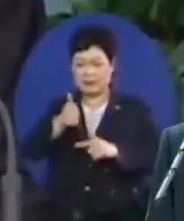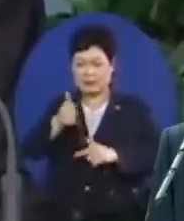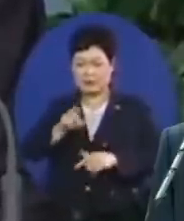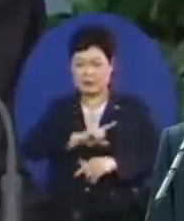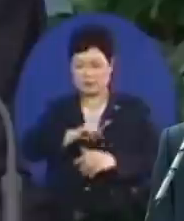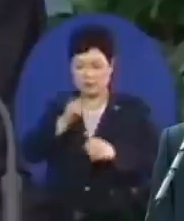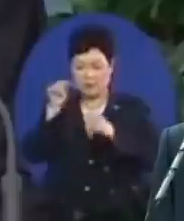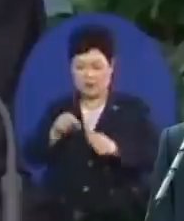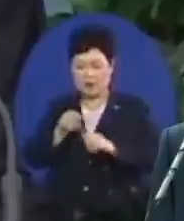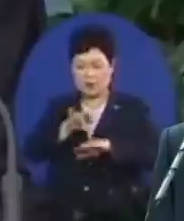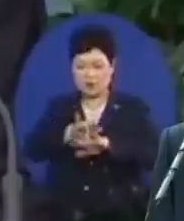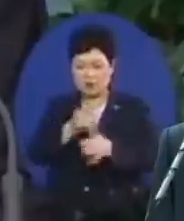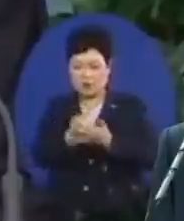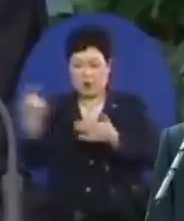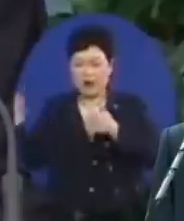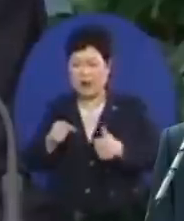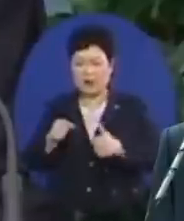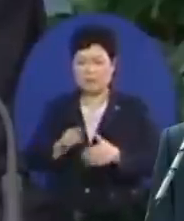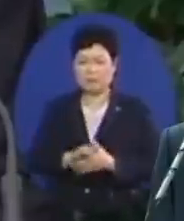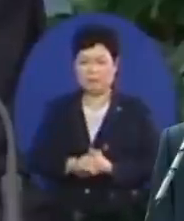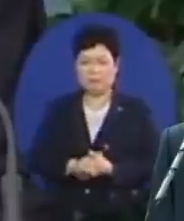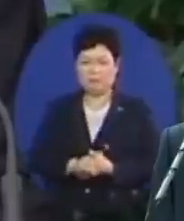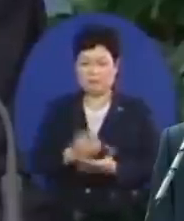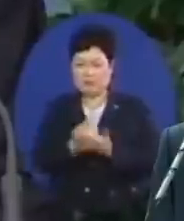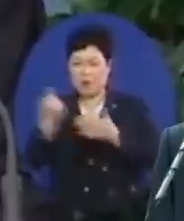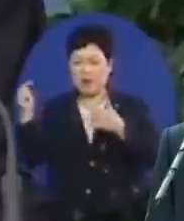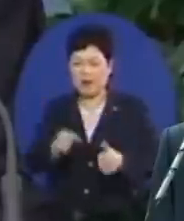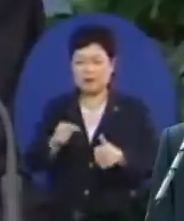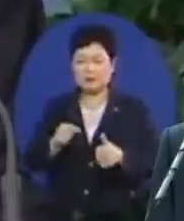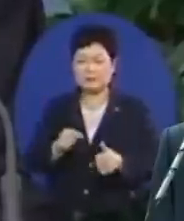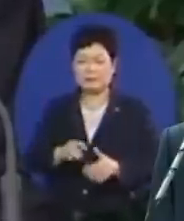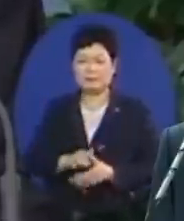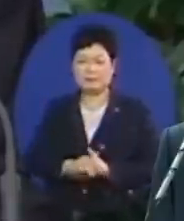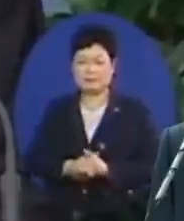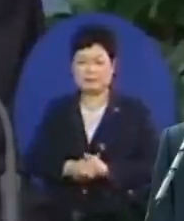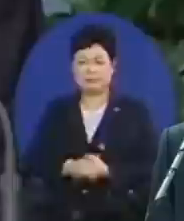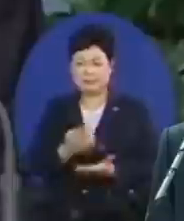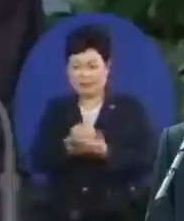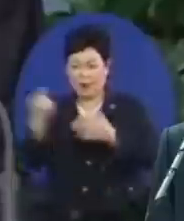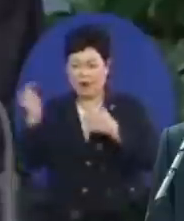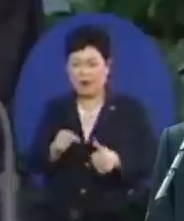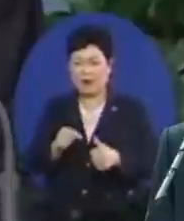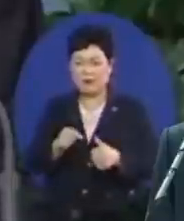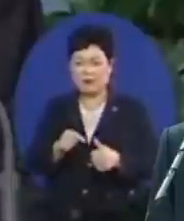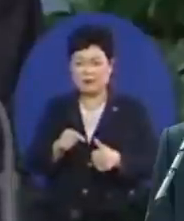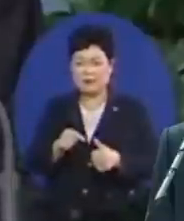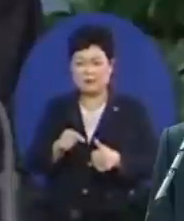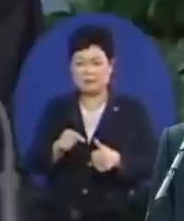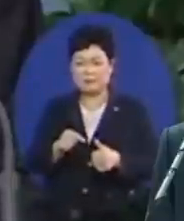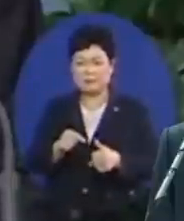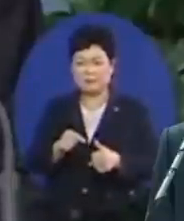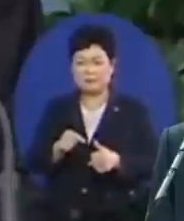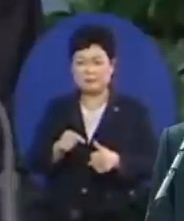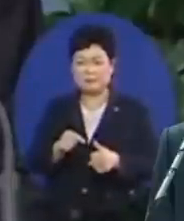이름으로 명하노니 귀신아 나오라, 나오라, 나오라 하니까